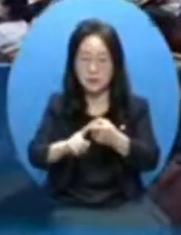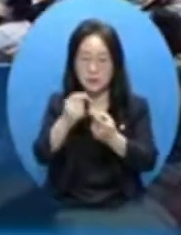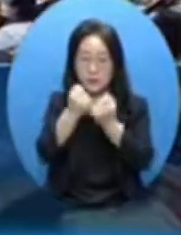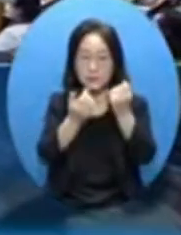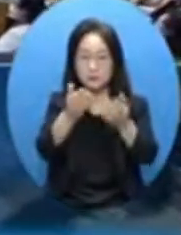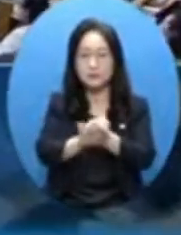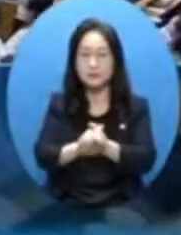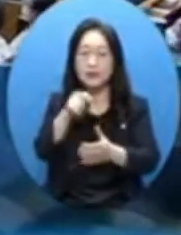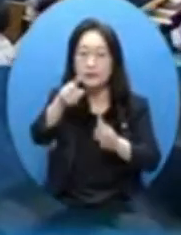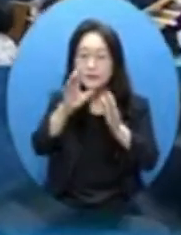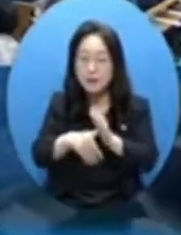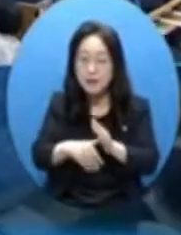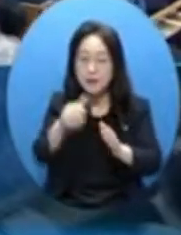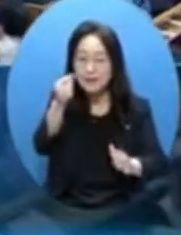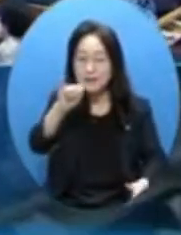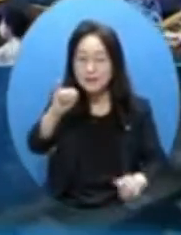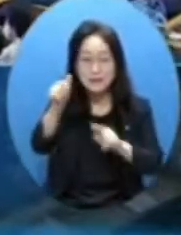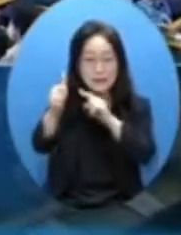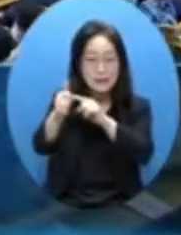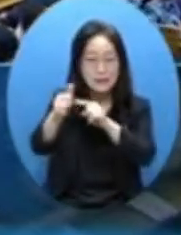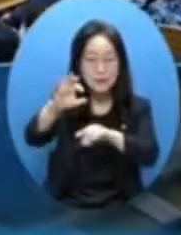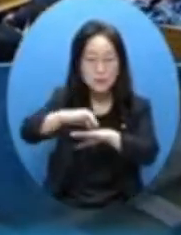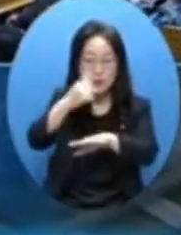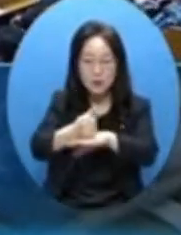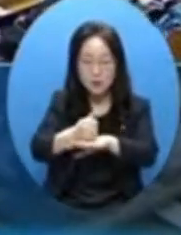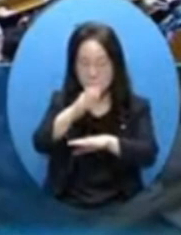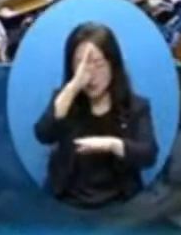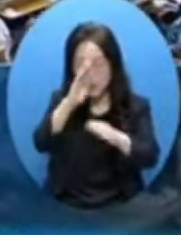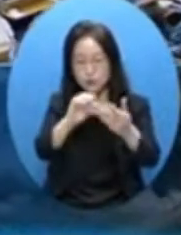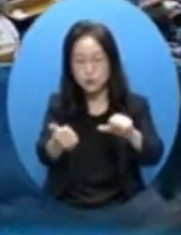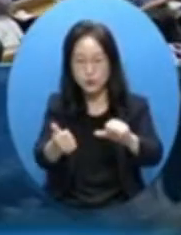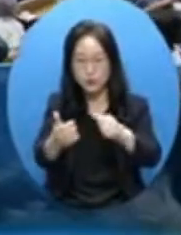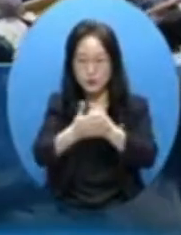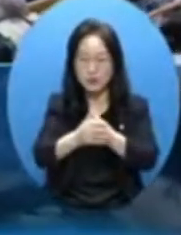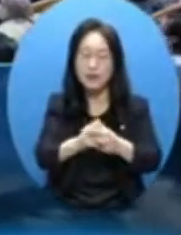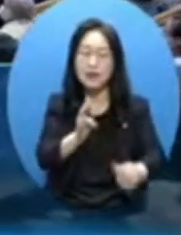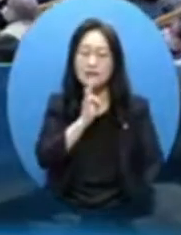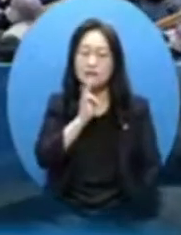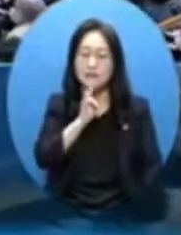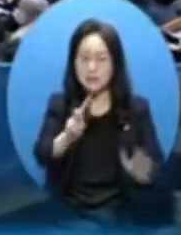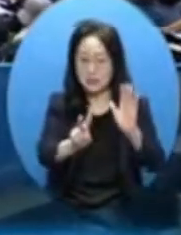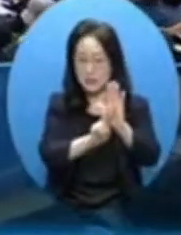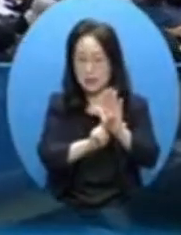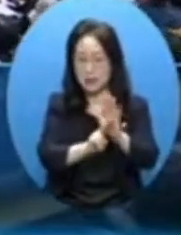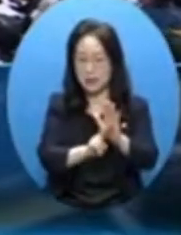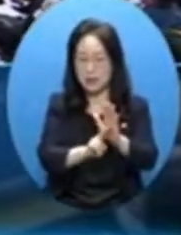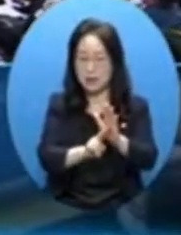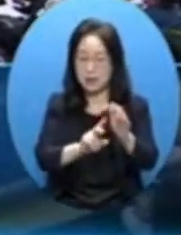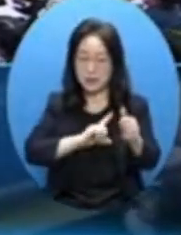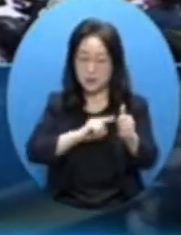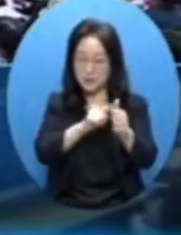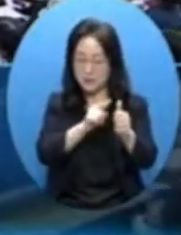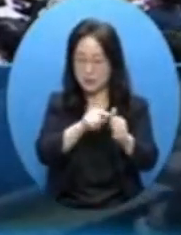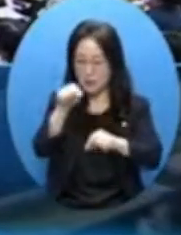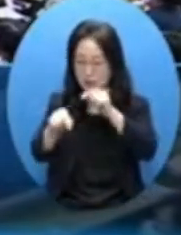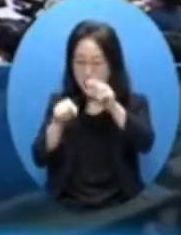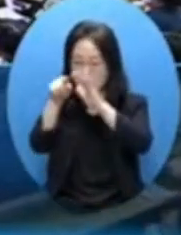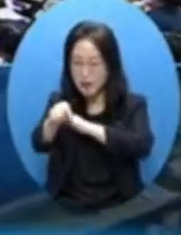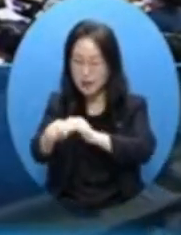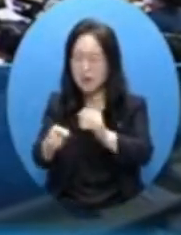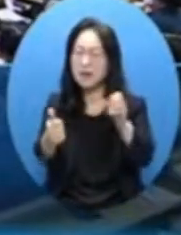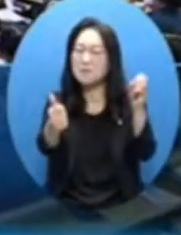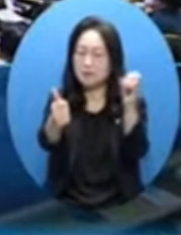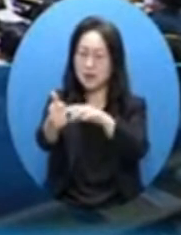설명합니다. 그때에 히스기야가 병들어 죽게 되니 아모스의 아들 선지자 이사야가 나아가 그에게 이르되 여호와께서 이같이 말씀하시기를